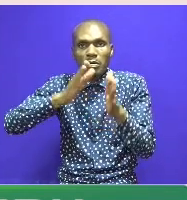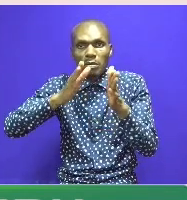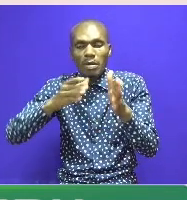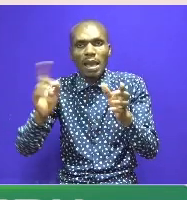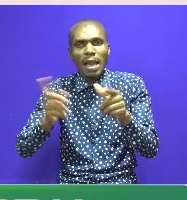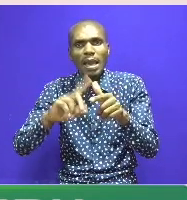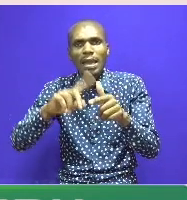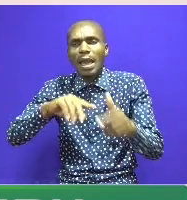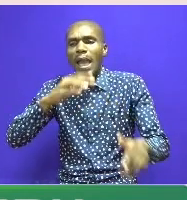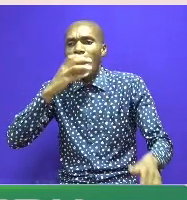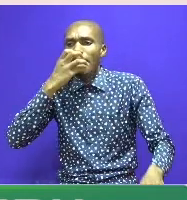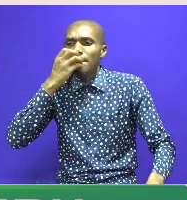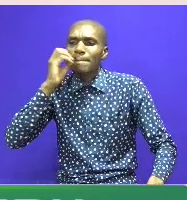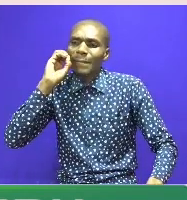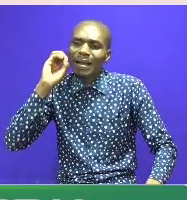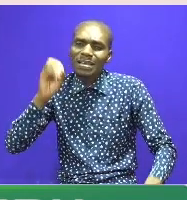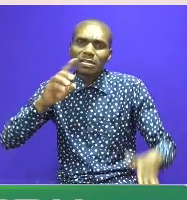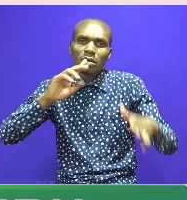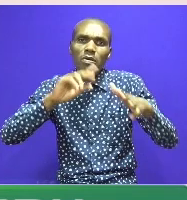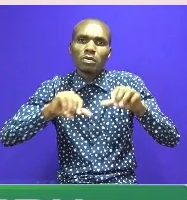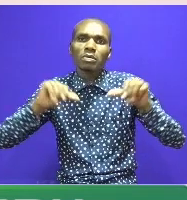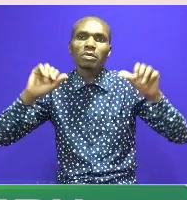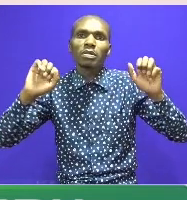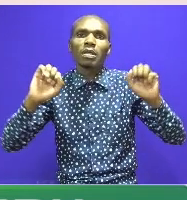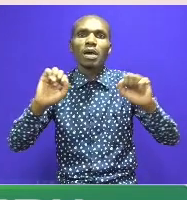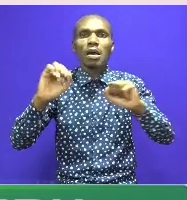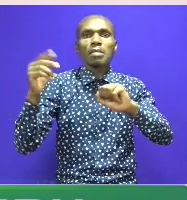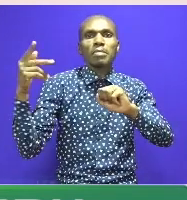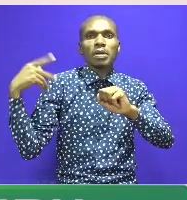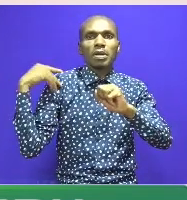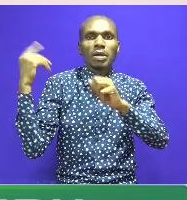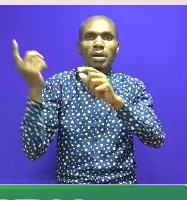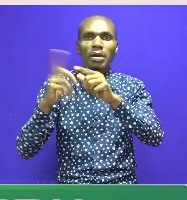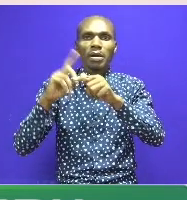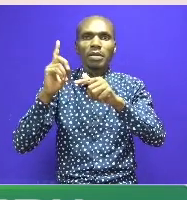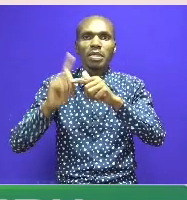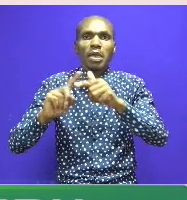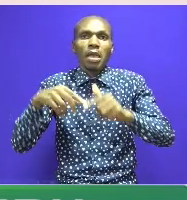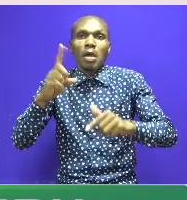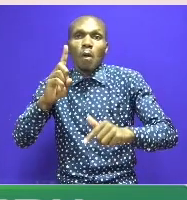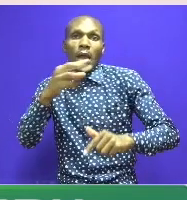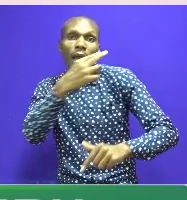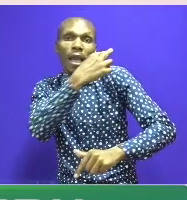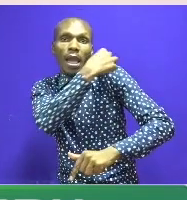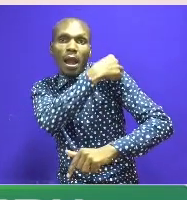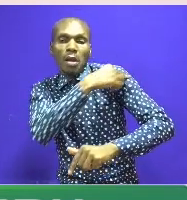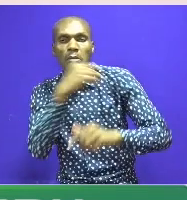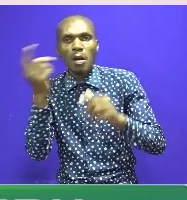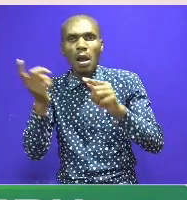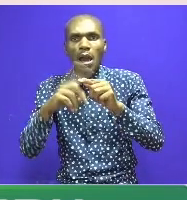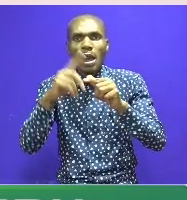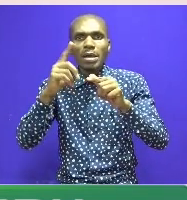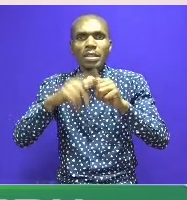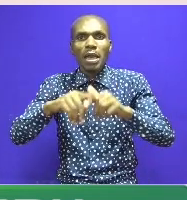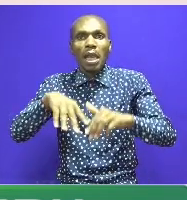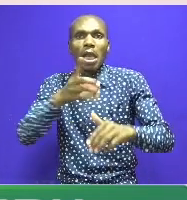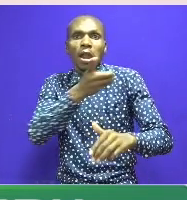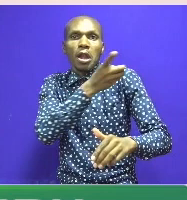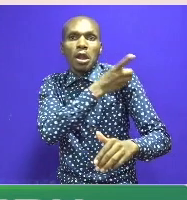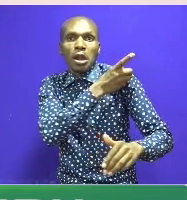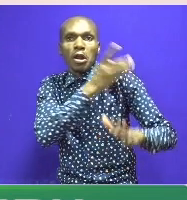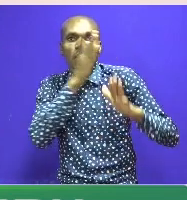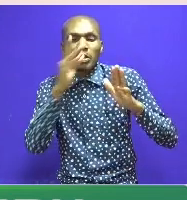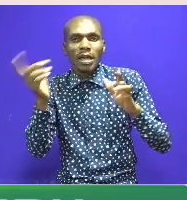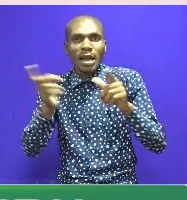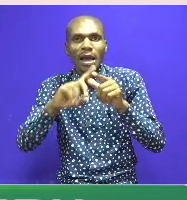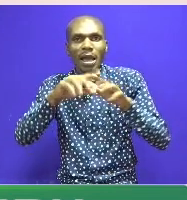bagikerega kore icyo cyabetege ko ene kiwa aburi tukoregoro asenyagitari ya Nduru level 4 awase abanyagitari barenge